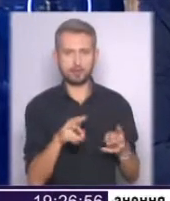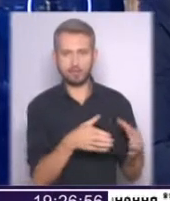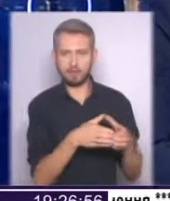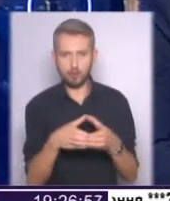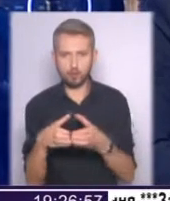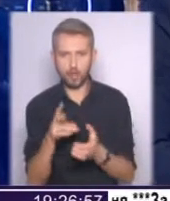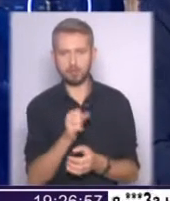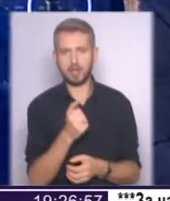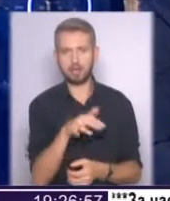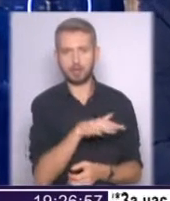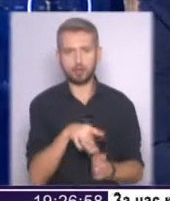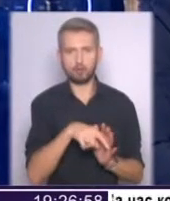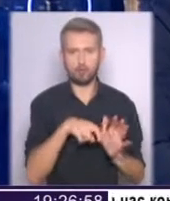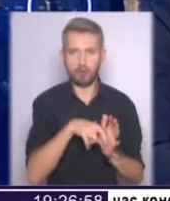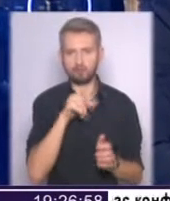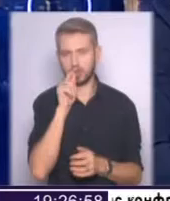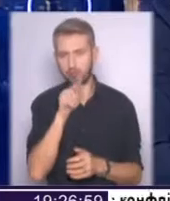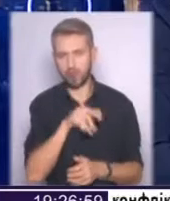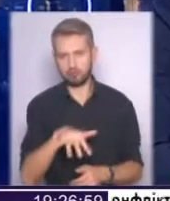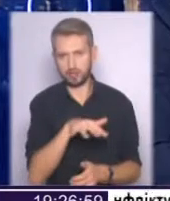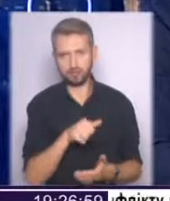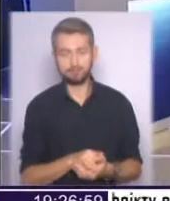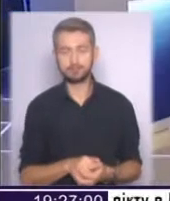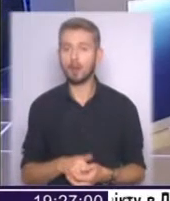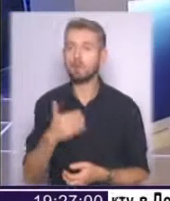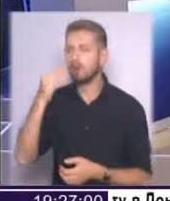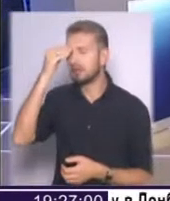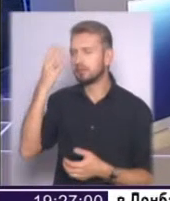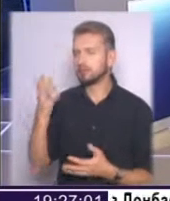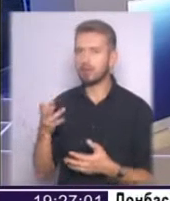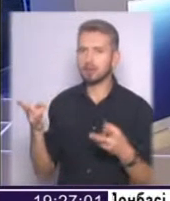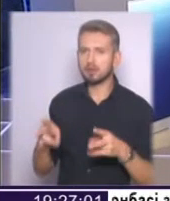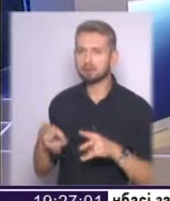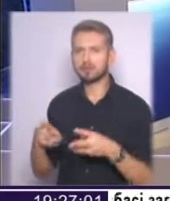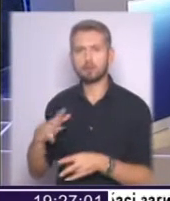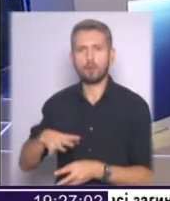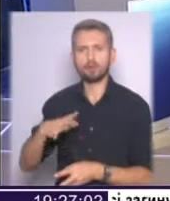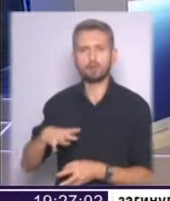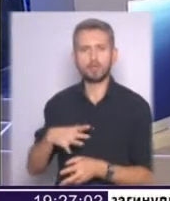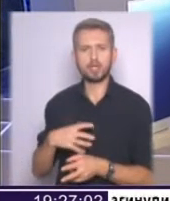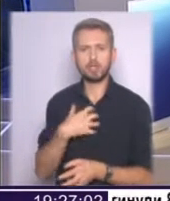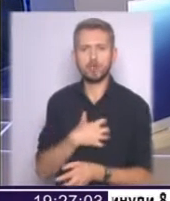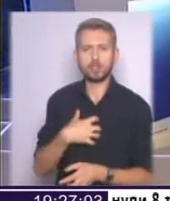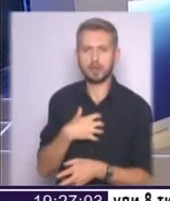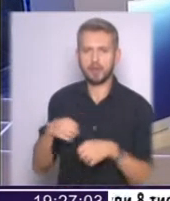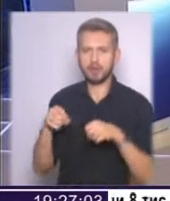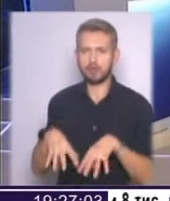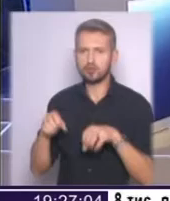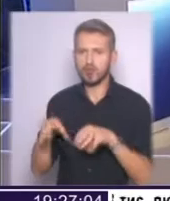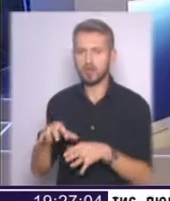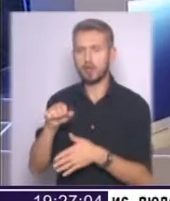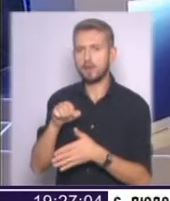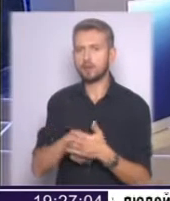на території Донеччини і Луганщини. За вашими прогнозами, чи варто очікувати якихось важливих рішень